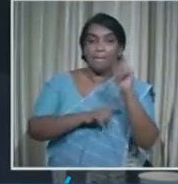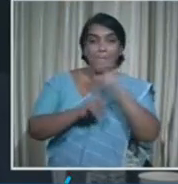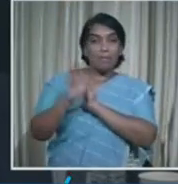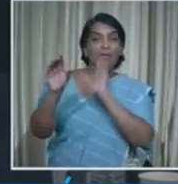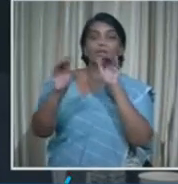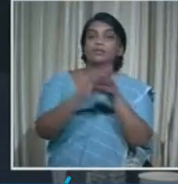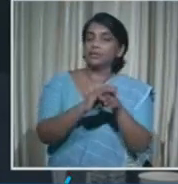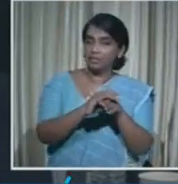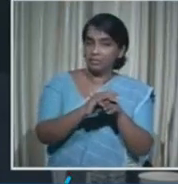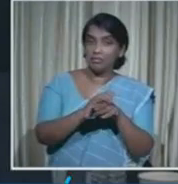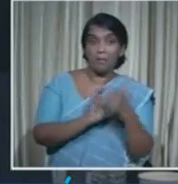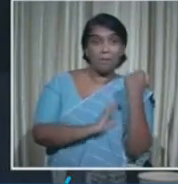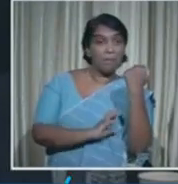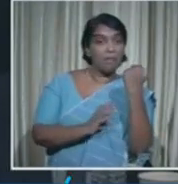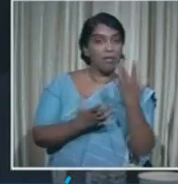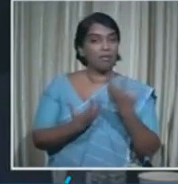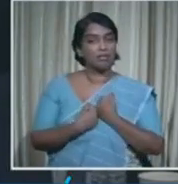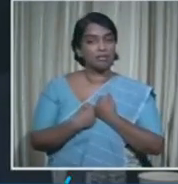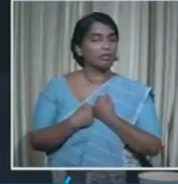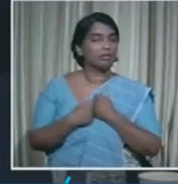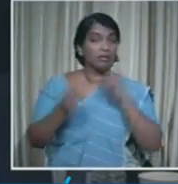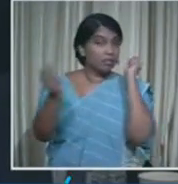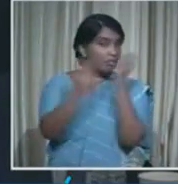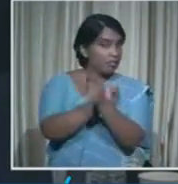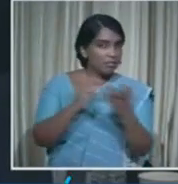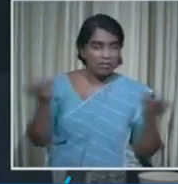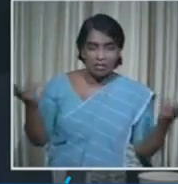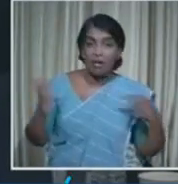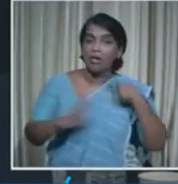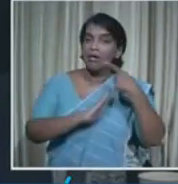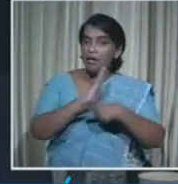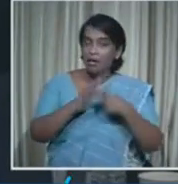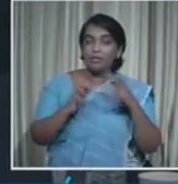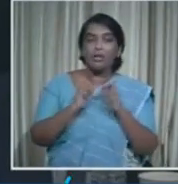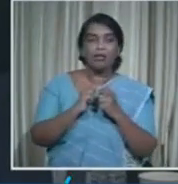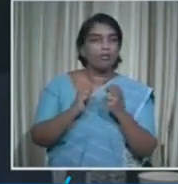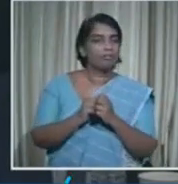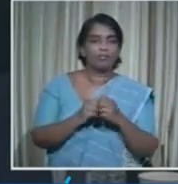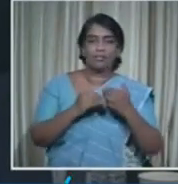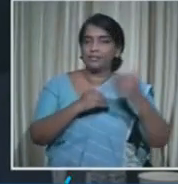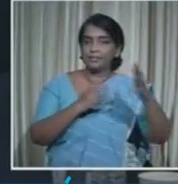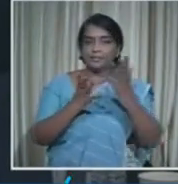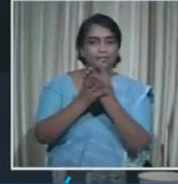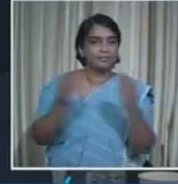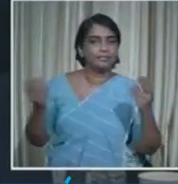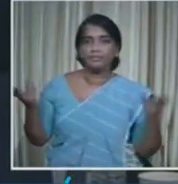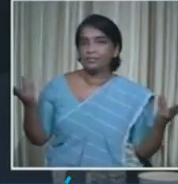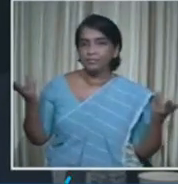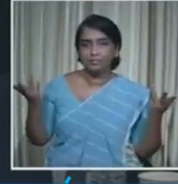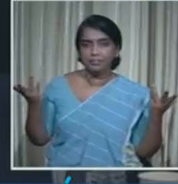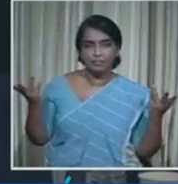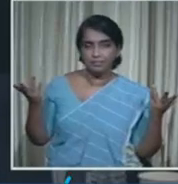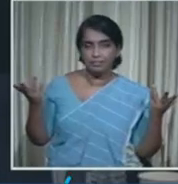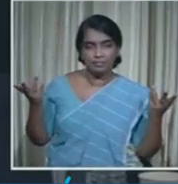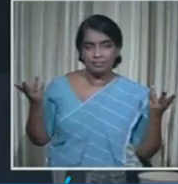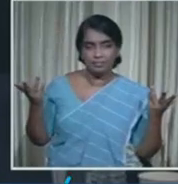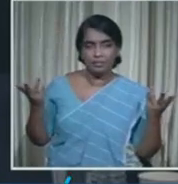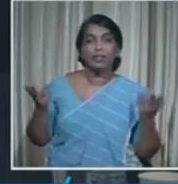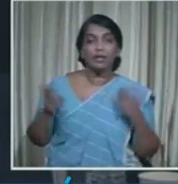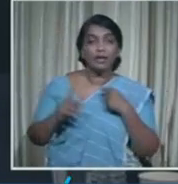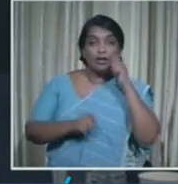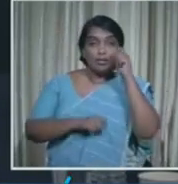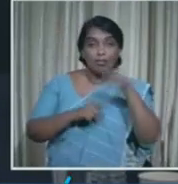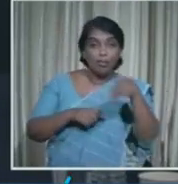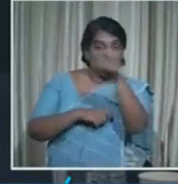ඇවිල්ලා බලය රැකගන්න ක්‍රමයේ වෙනස් නොකරොත් මේ රටේ තියෙන ප්‍රශ්න කවදාවත් ඉවරෙන්නේ නැහැ ගරු කතානායකතුමා ජනතාවමයි